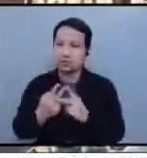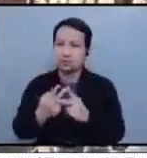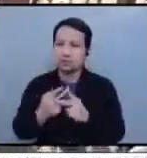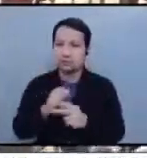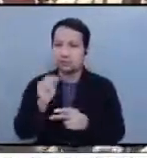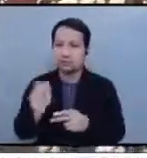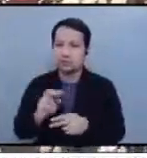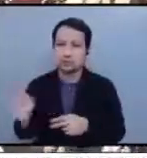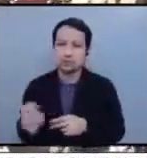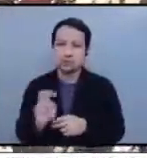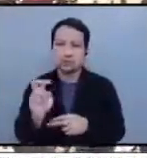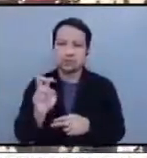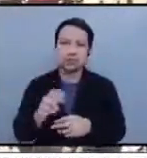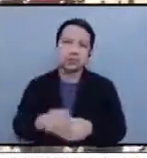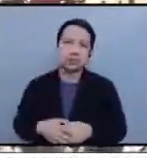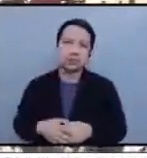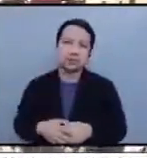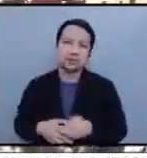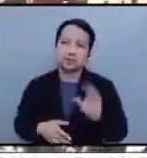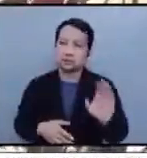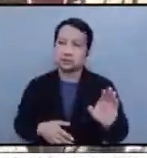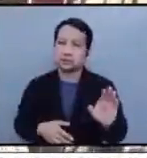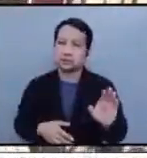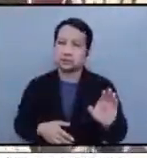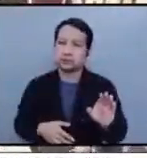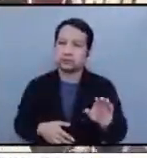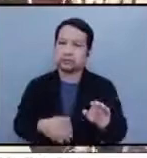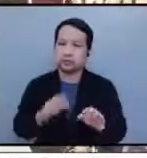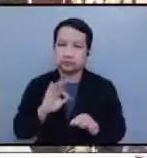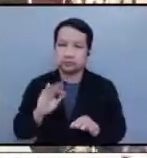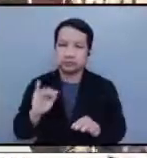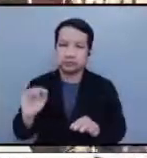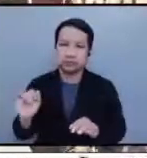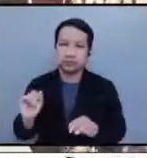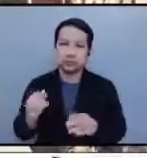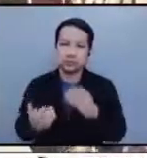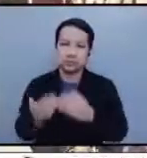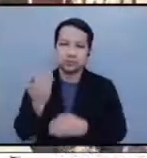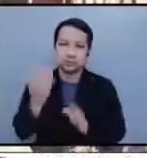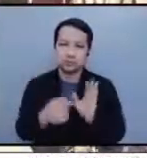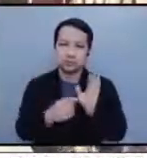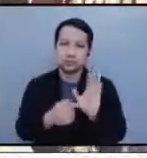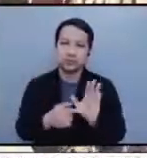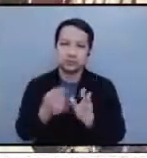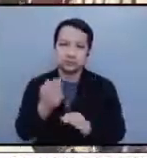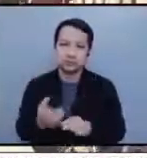never go wrong with kindness. This again is Chapter 650 para sa morning show ng Bayan, Rise and Shine, Pilipinas.